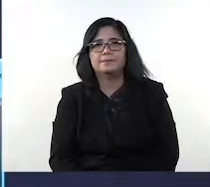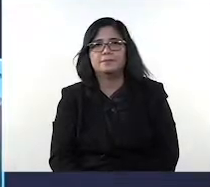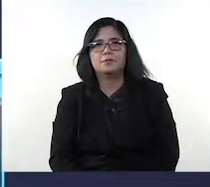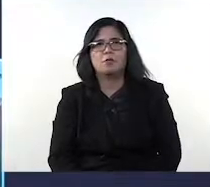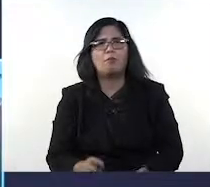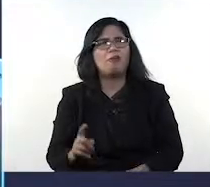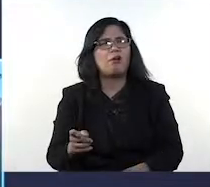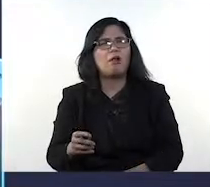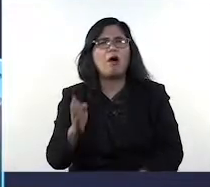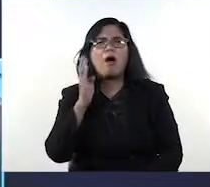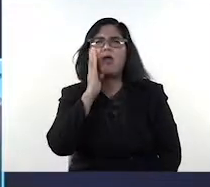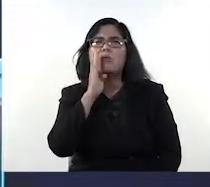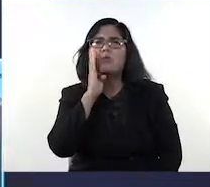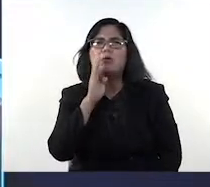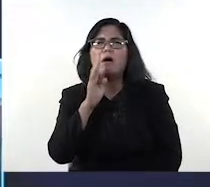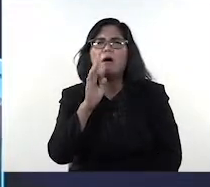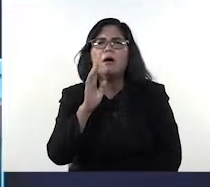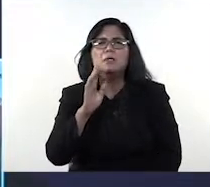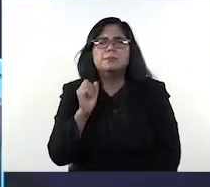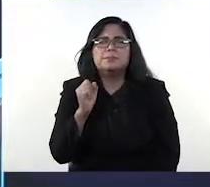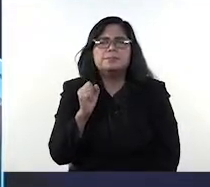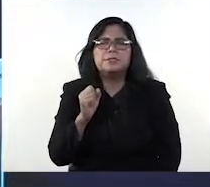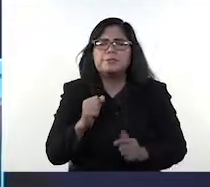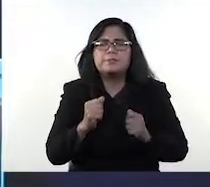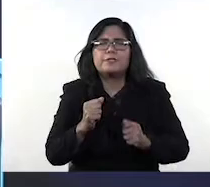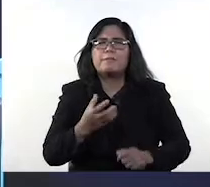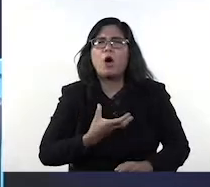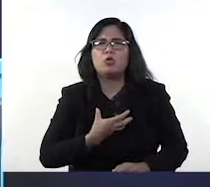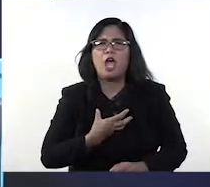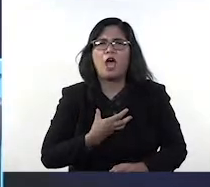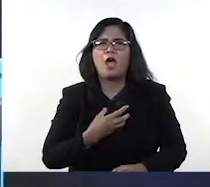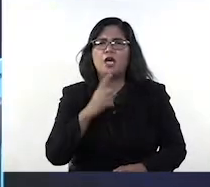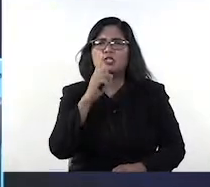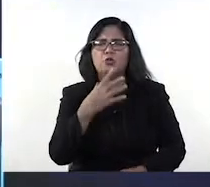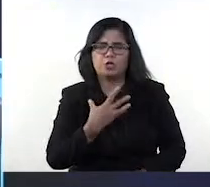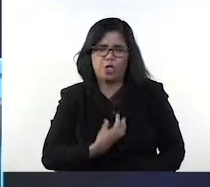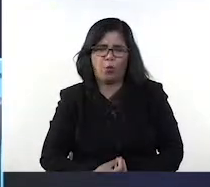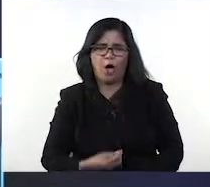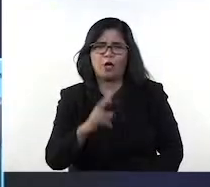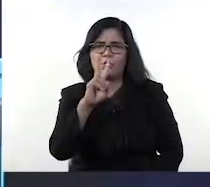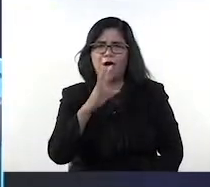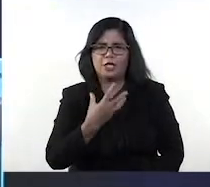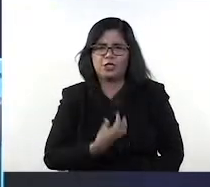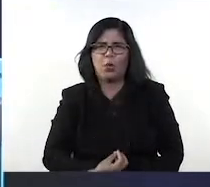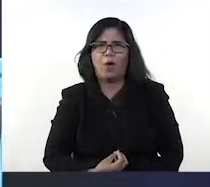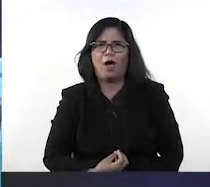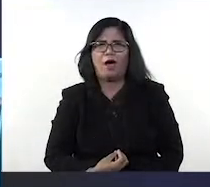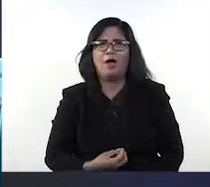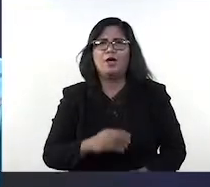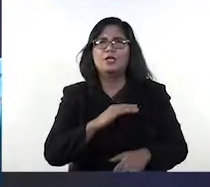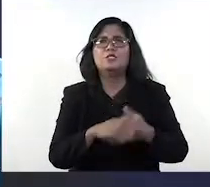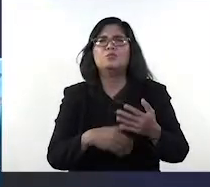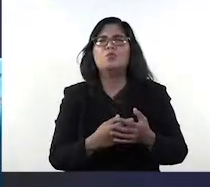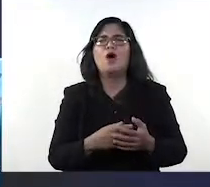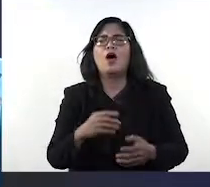Hai ada belalang udah nggak sabar Hai suatu kali kecewa dua kali kecoa semua laki-laki mengecewakan saya